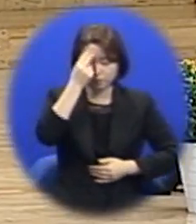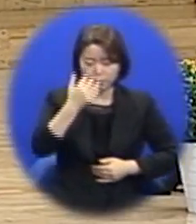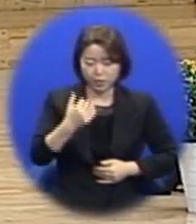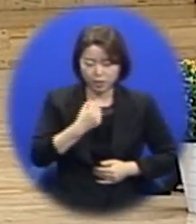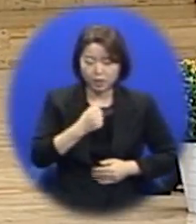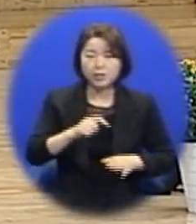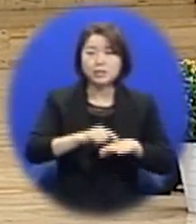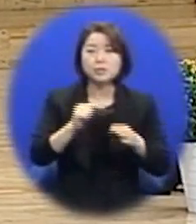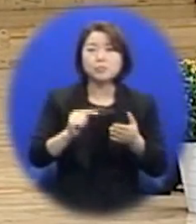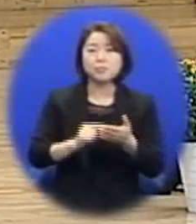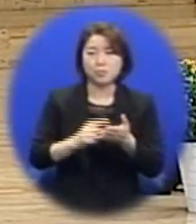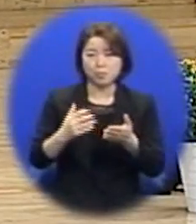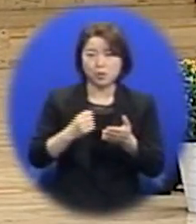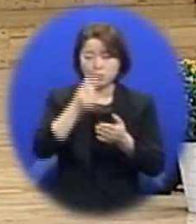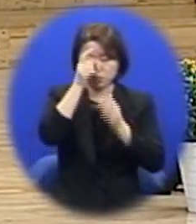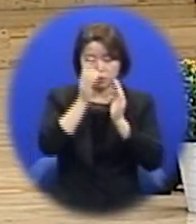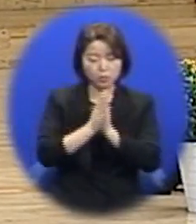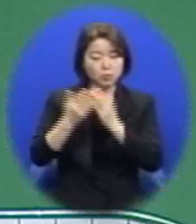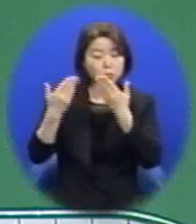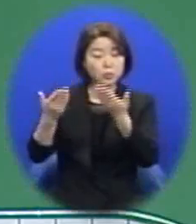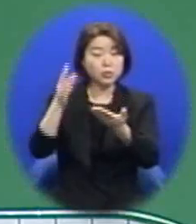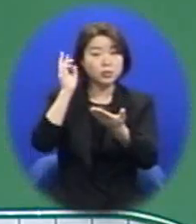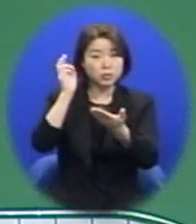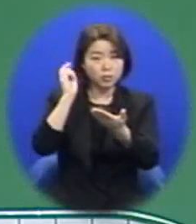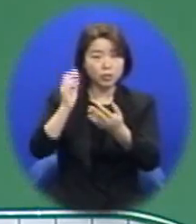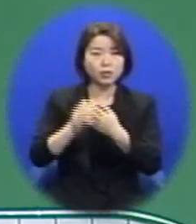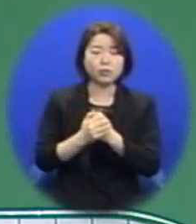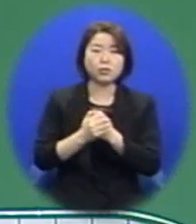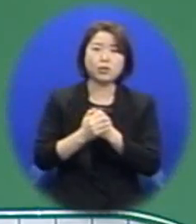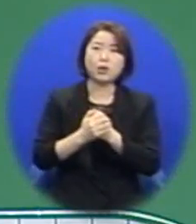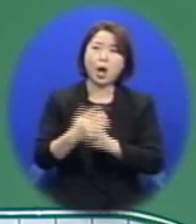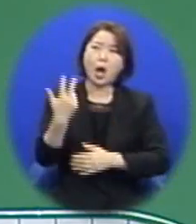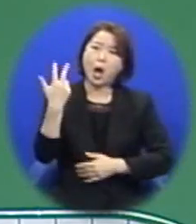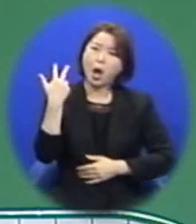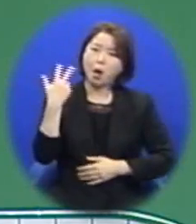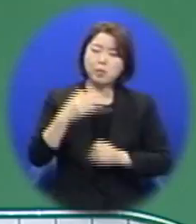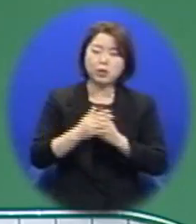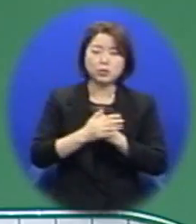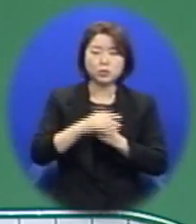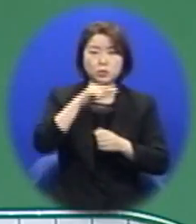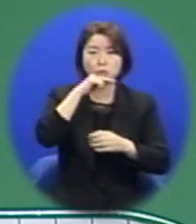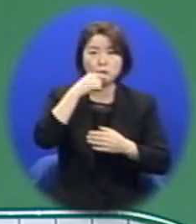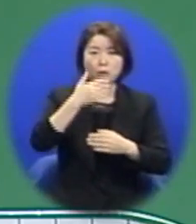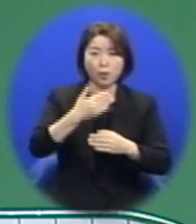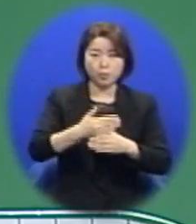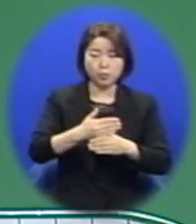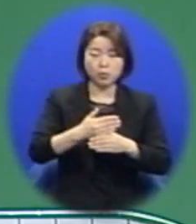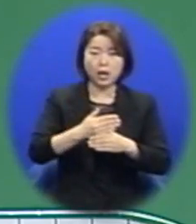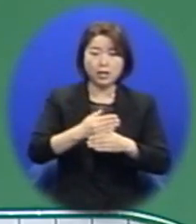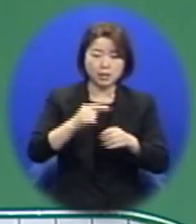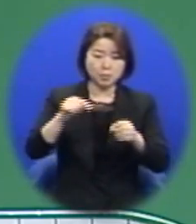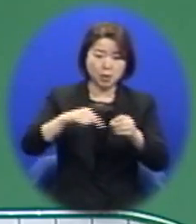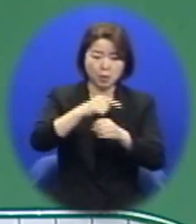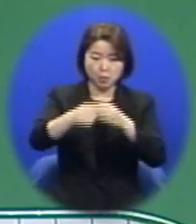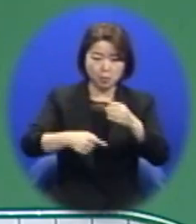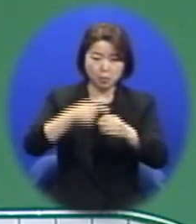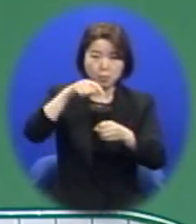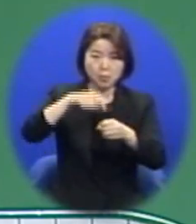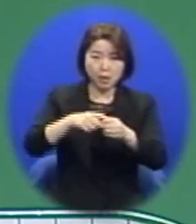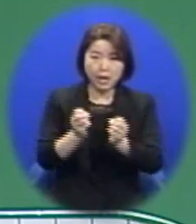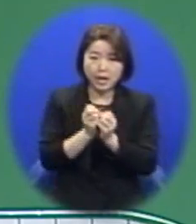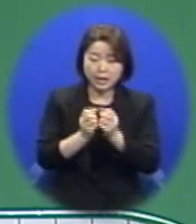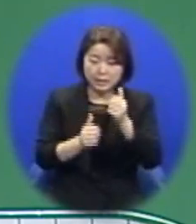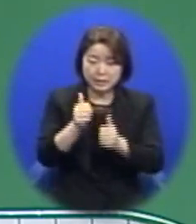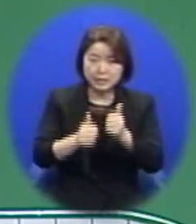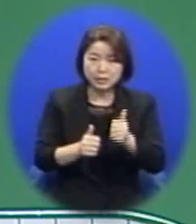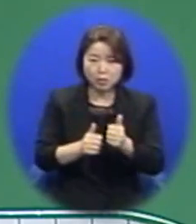마음으로 기도하셨으리라고 생각합니다. 지난 주일 북한 핵실험 소식을 듣고 하나님께 기도하는데